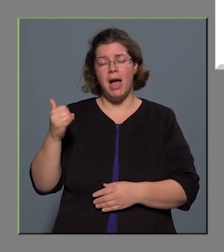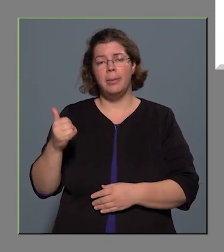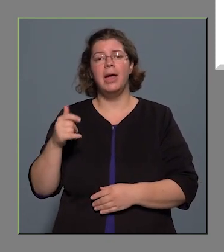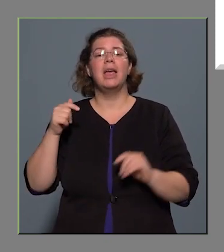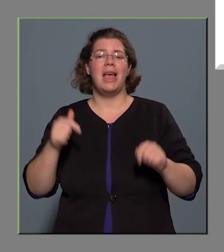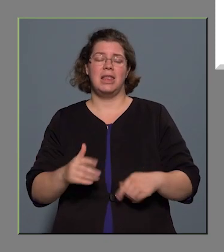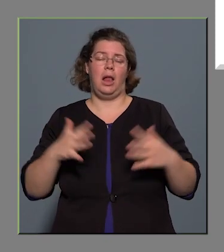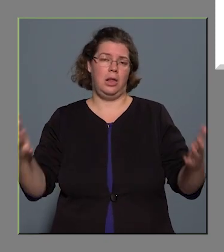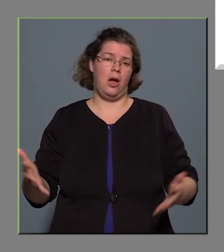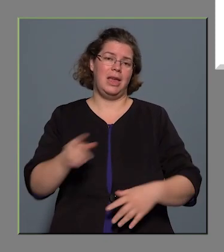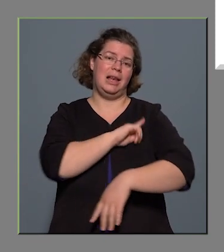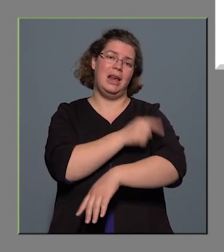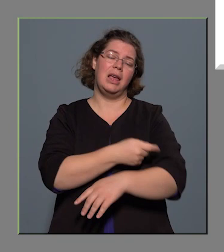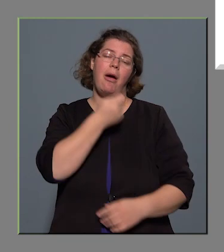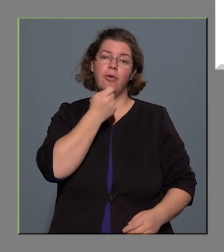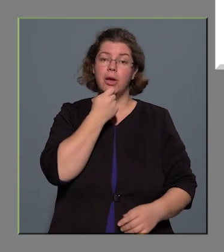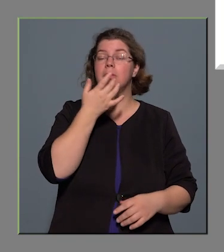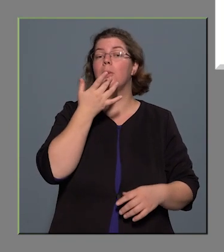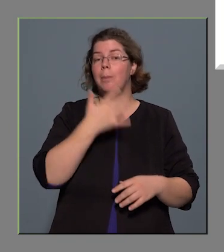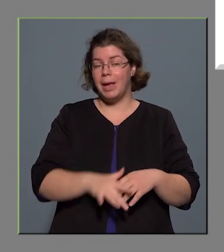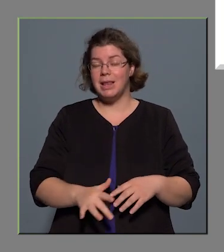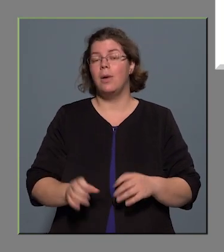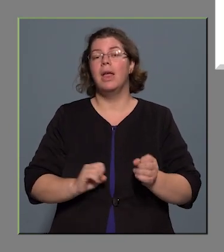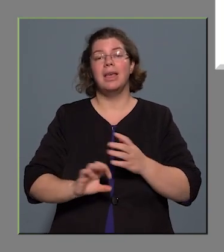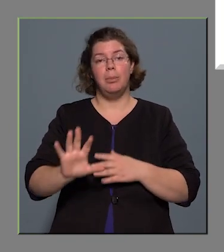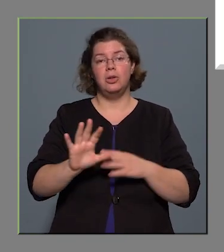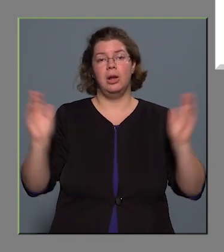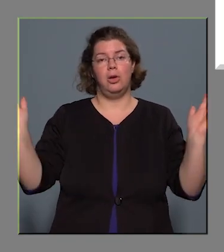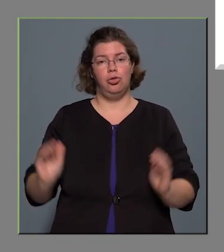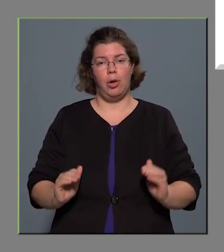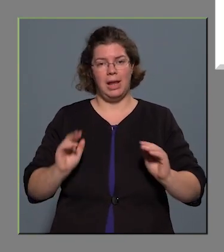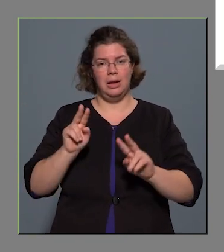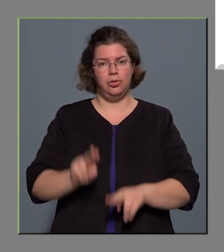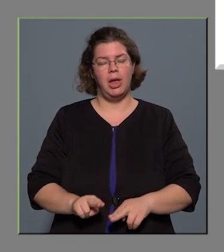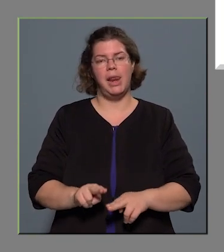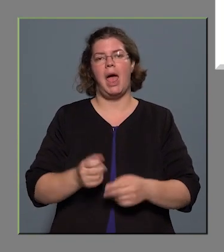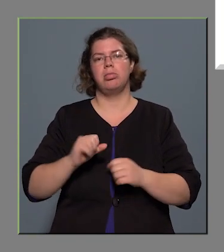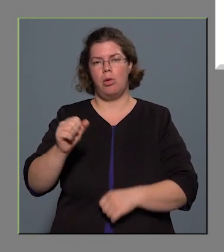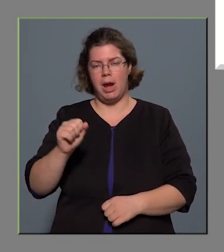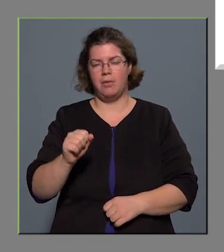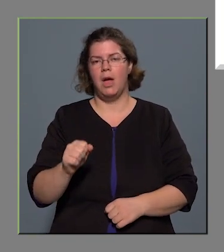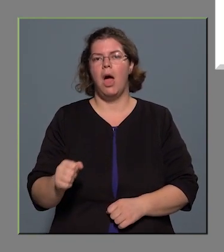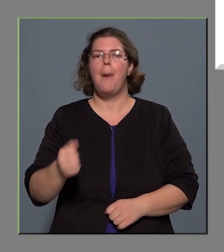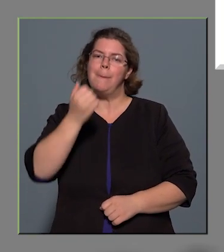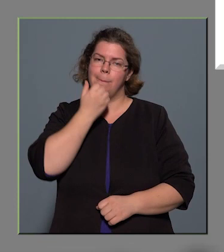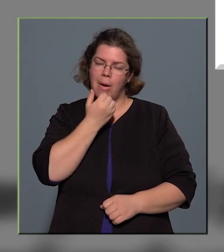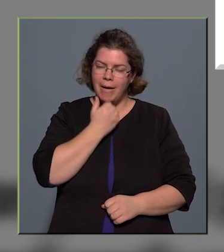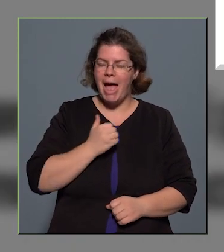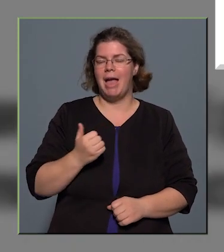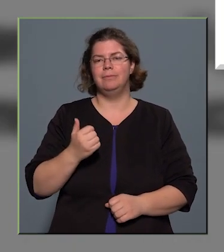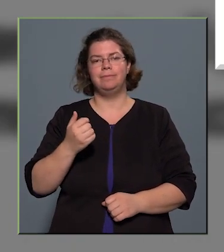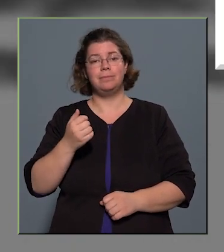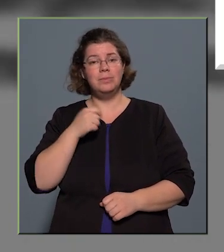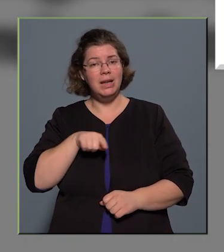a nagy energiafogyasztók, például a kibocsátásuk csökkentésére törekvő magánvállalatok és